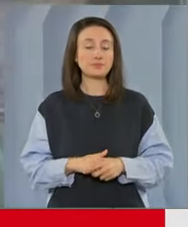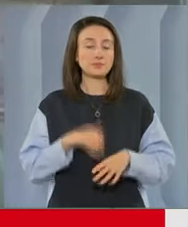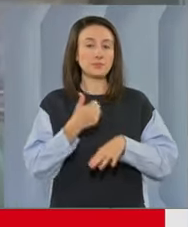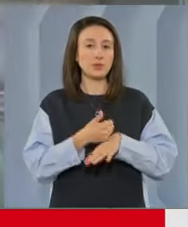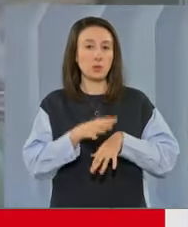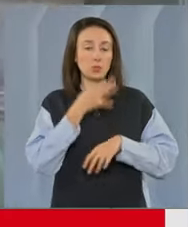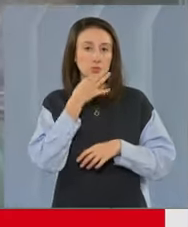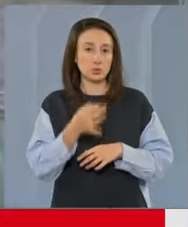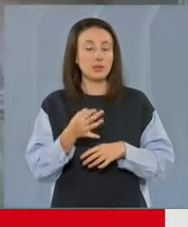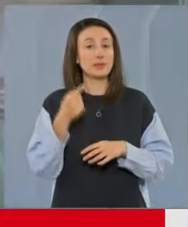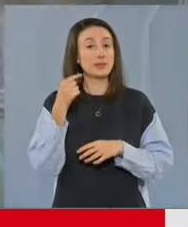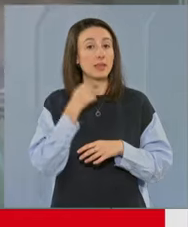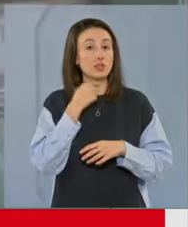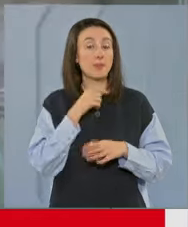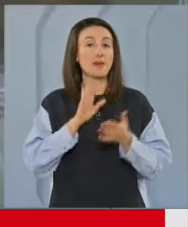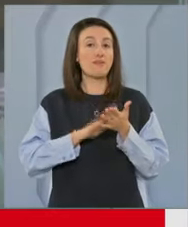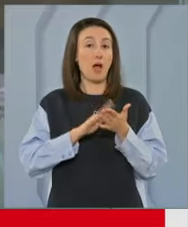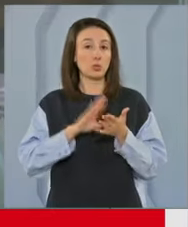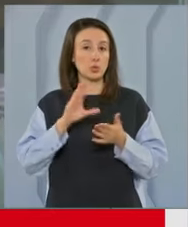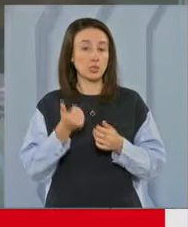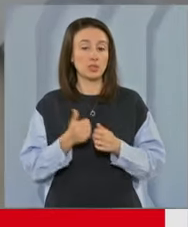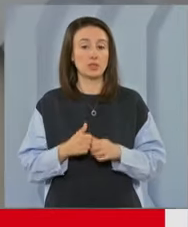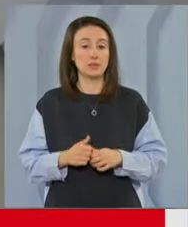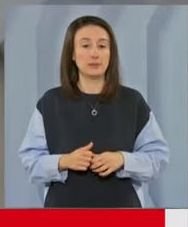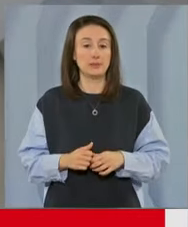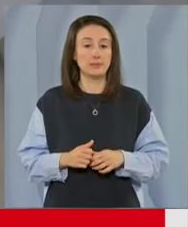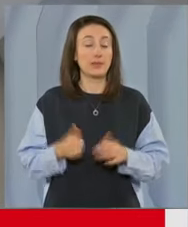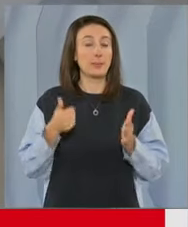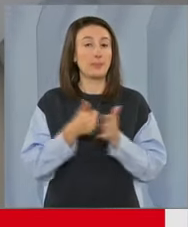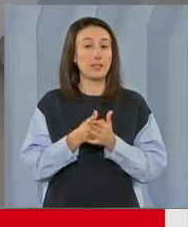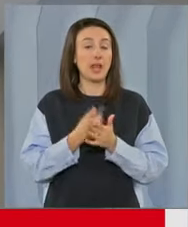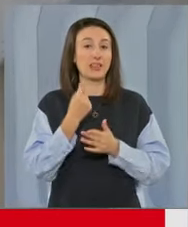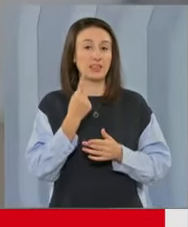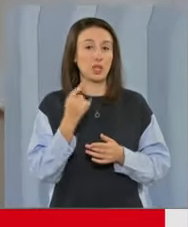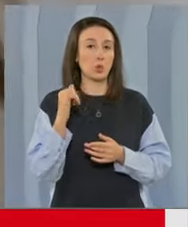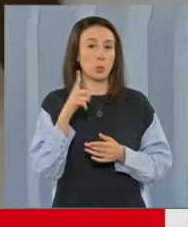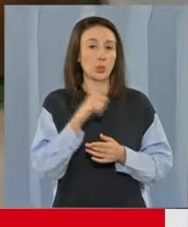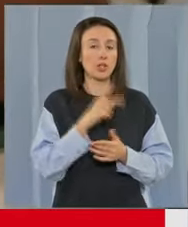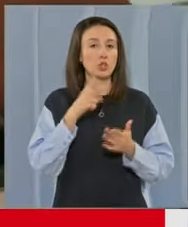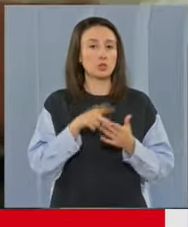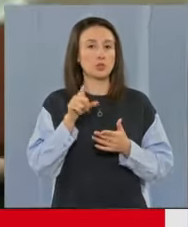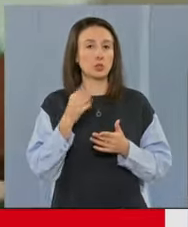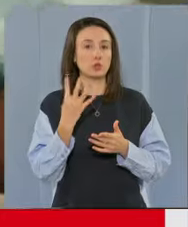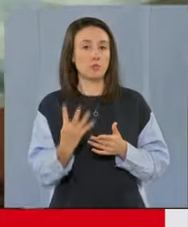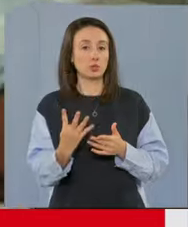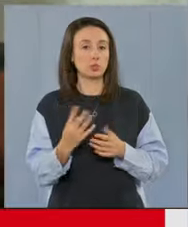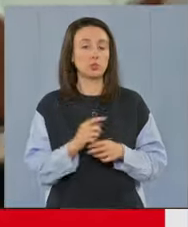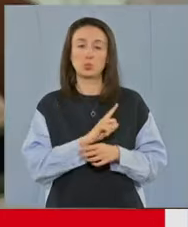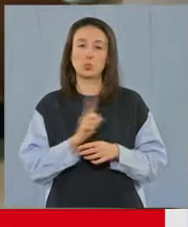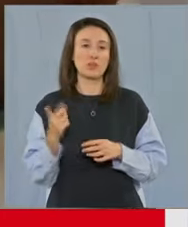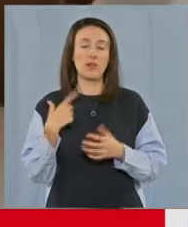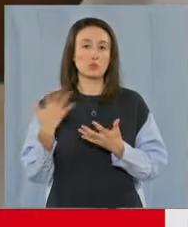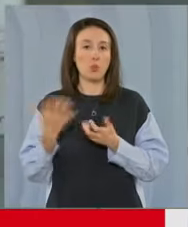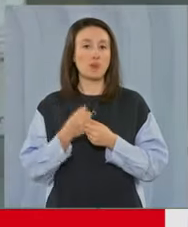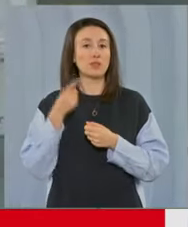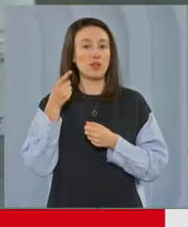spunea în decembrie faptul că până la 1 iulie 2024 nu se va